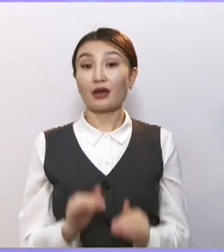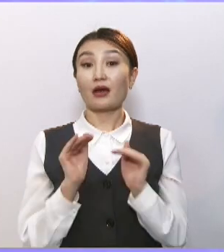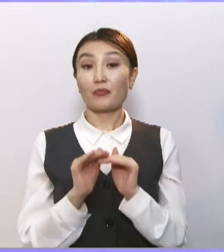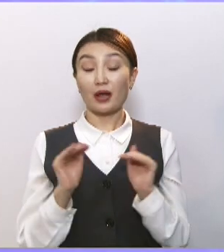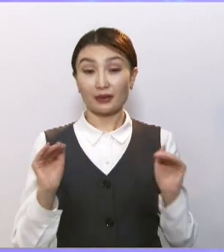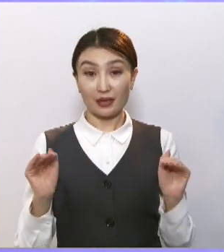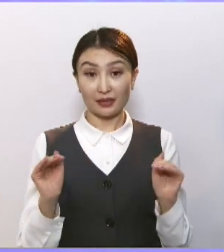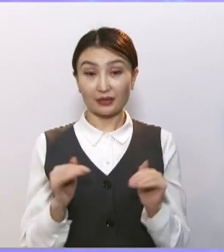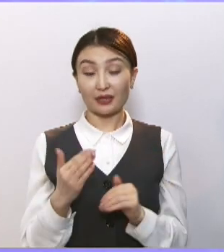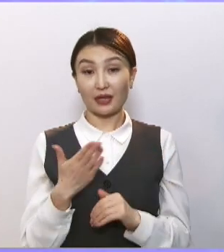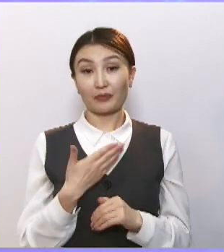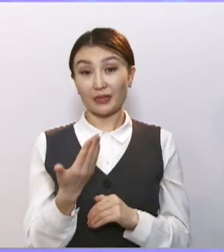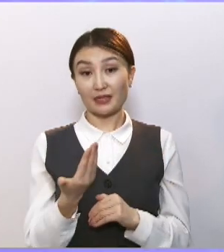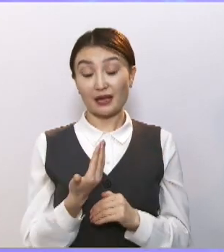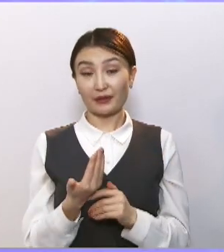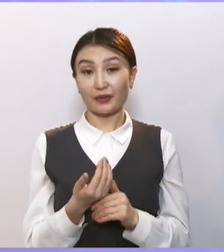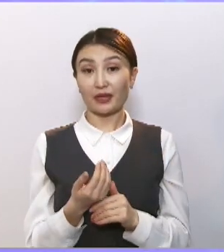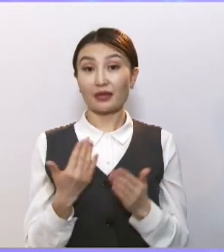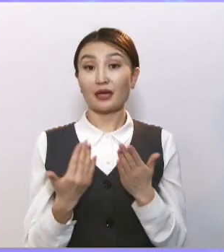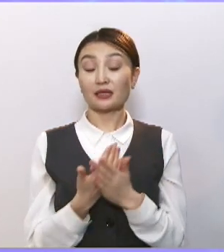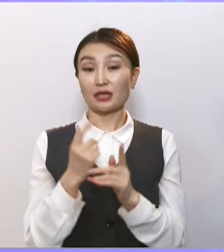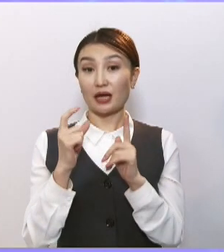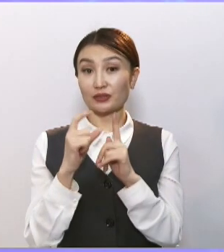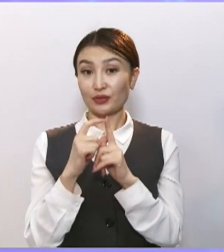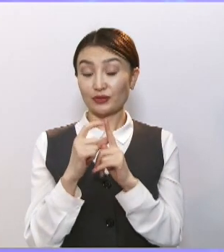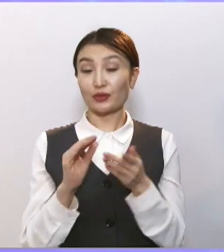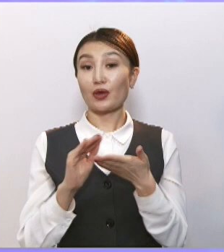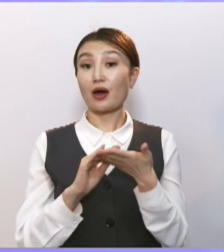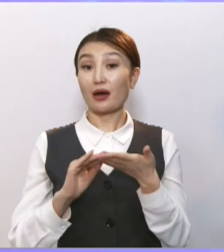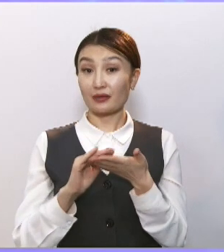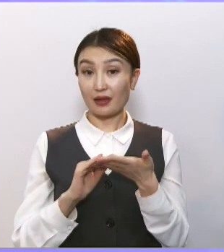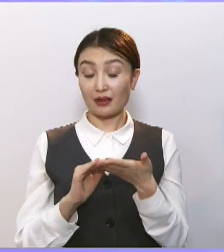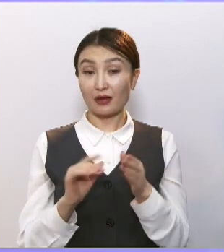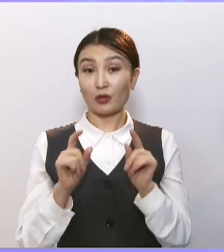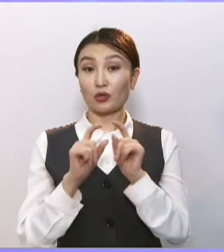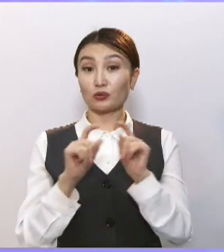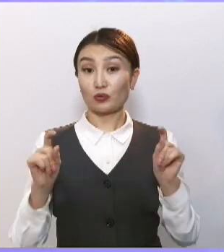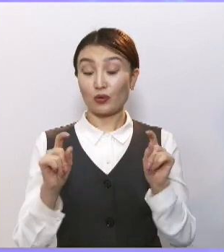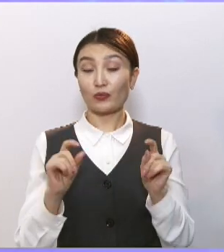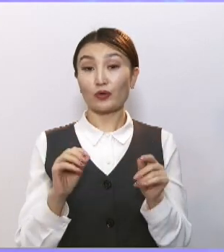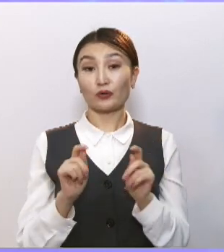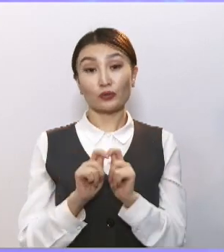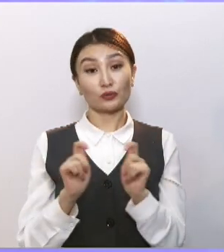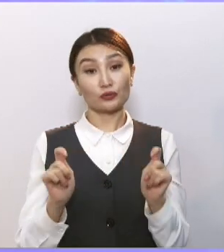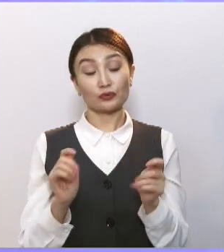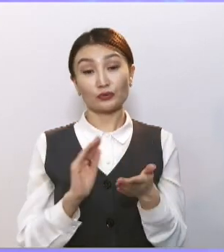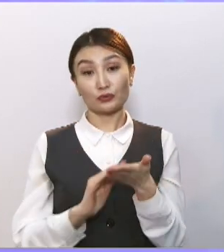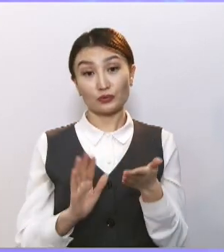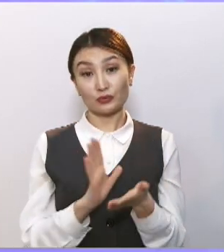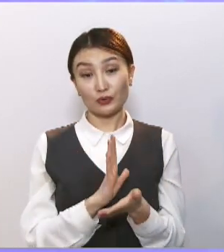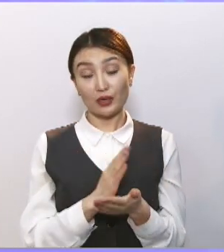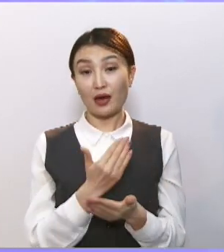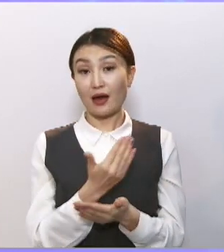Балдар, биз силер менен жаңы сөздөрдү кайталап, сүйлөмдөрдү түздүк.